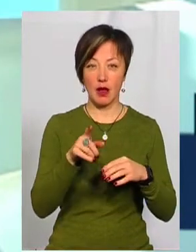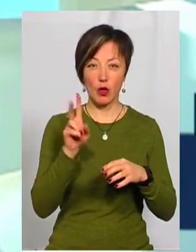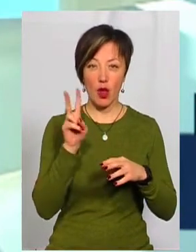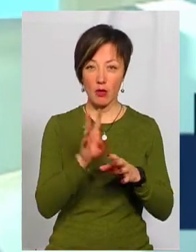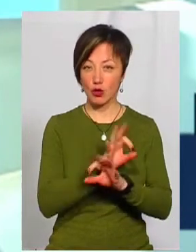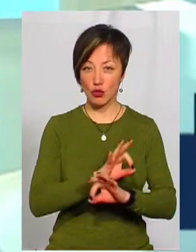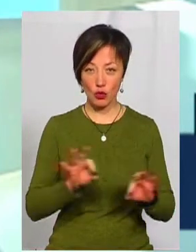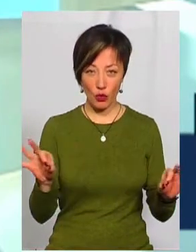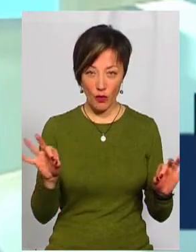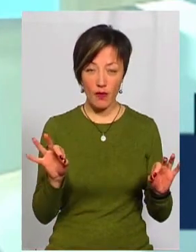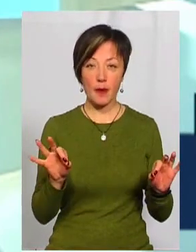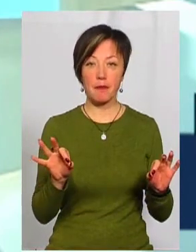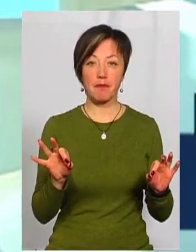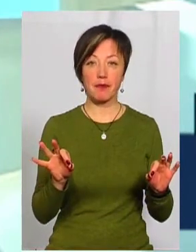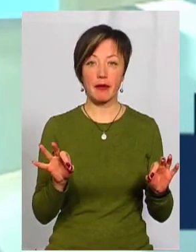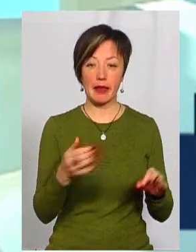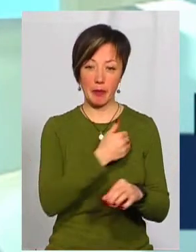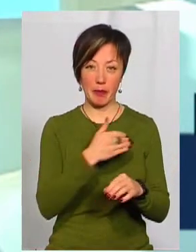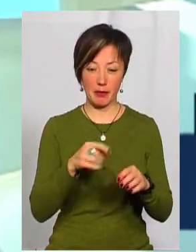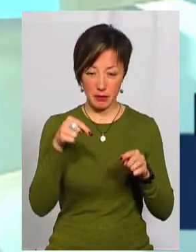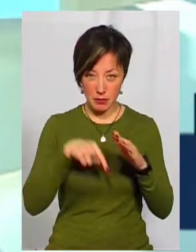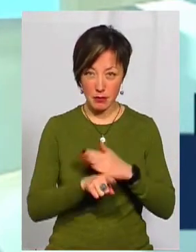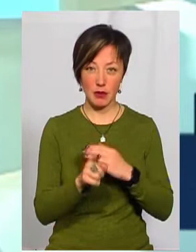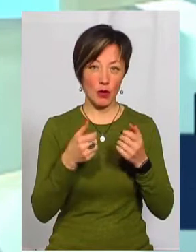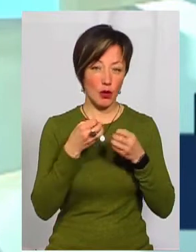чудовий. Звичайно, користуючись і